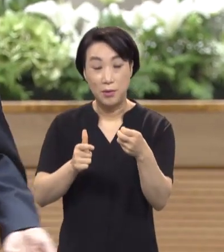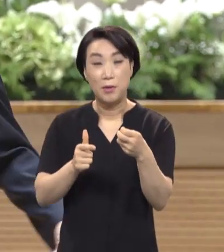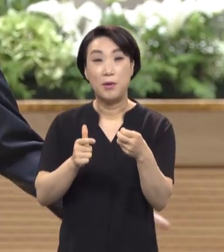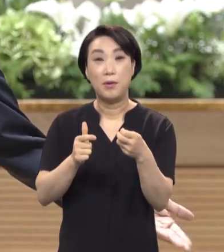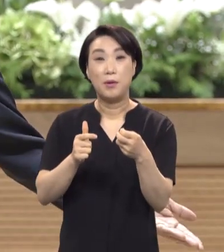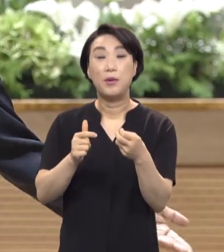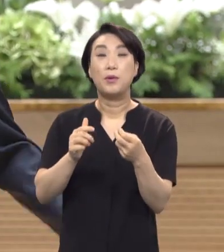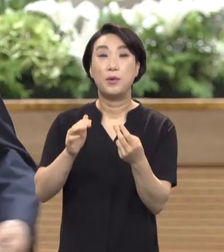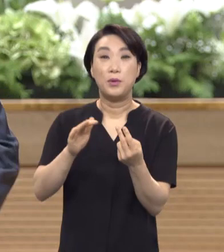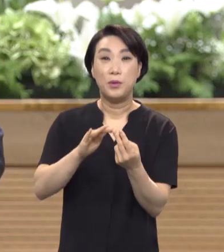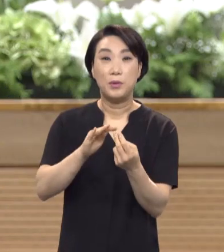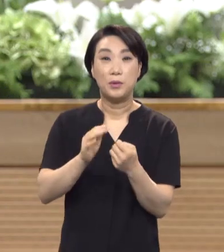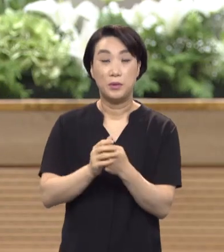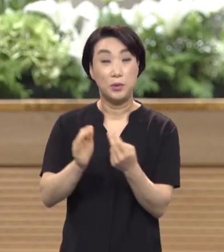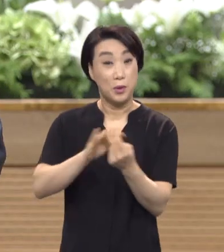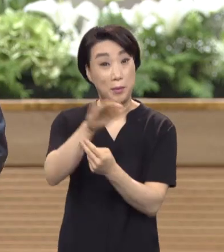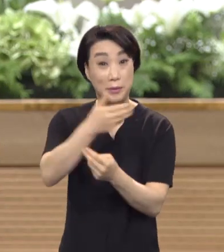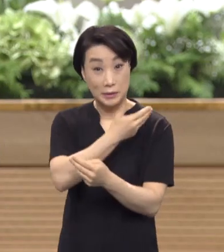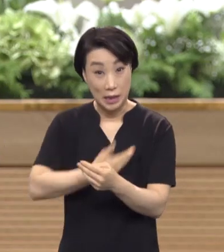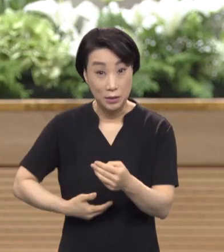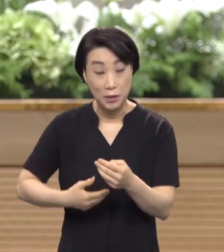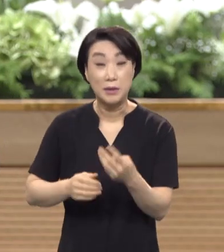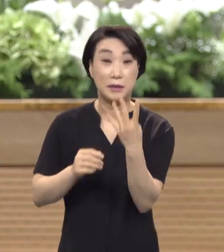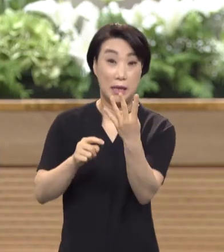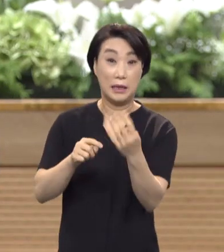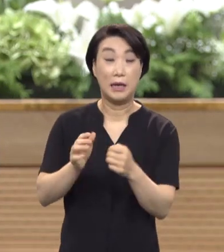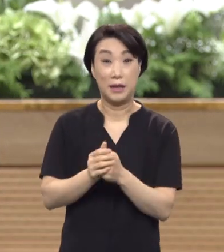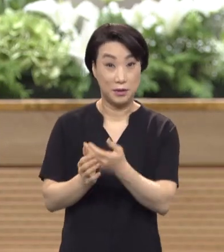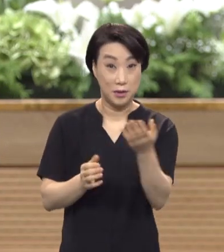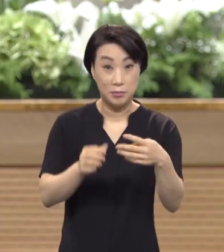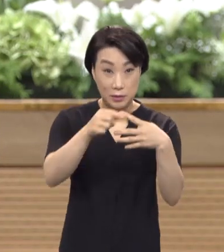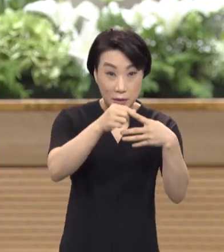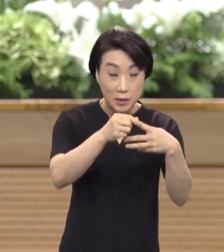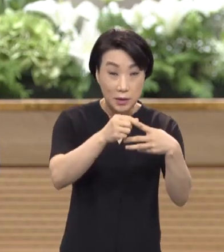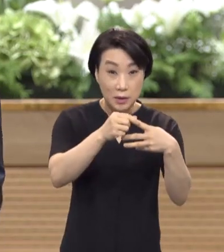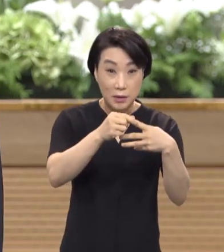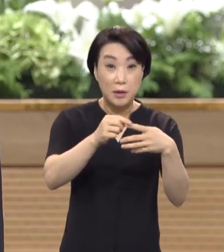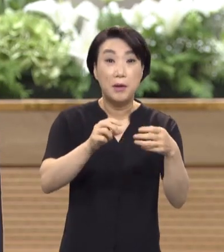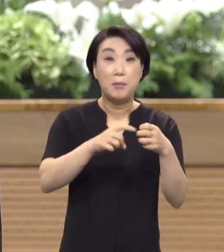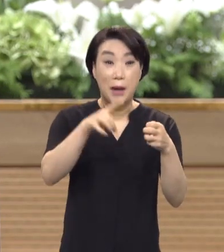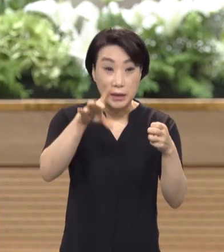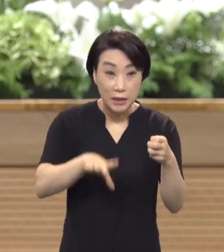예수님이 행하신 일을 이렇게 밖에서 보고